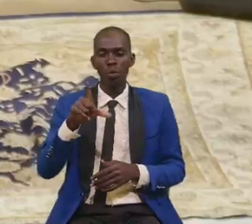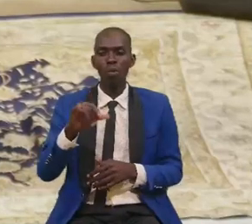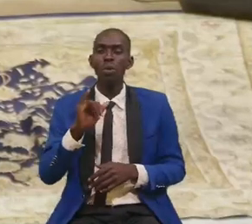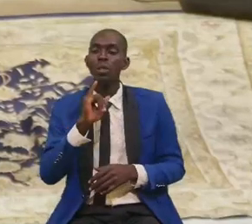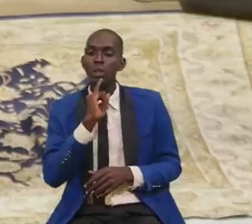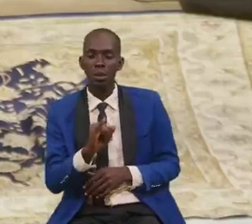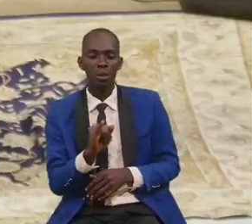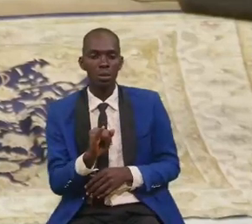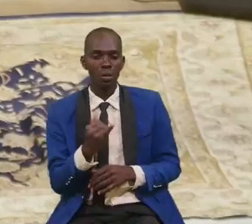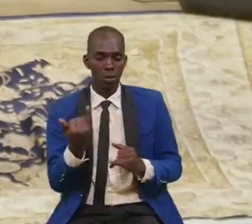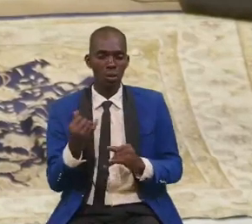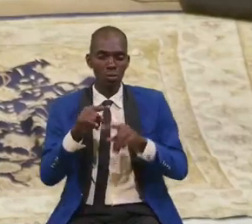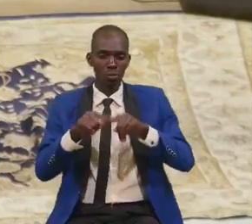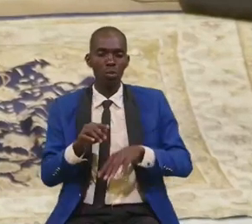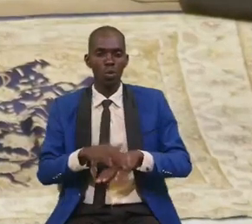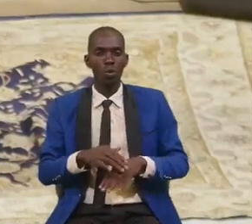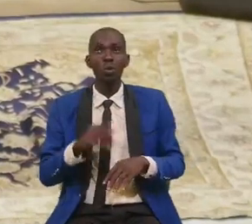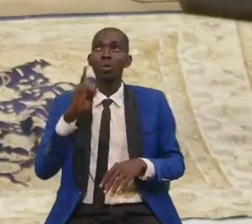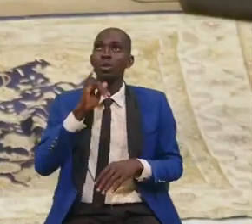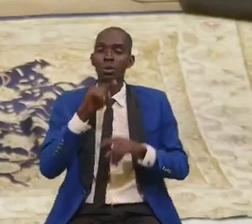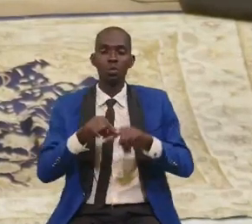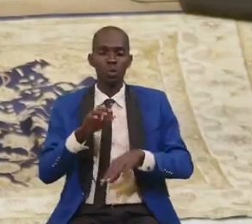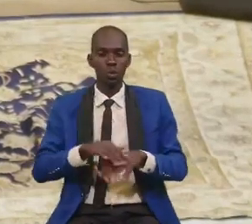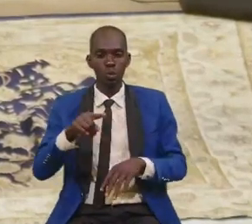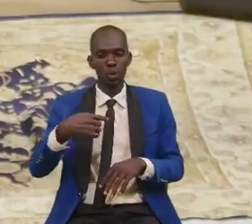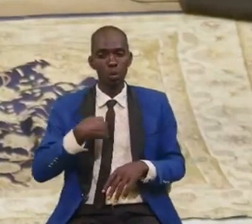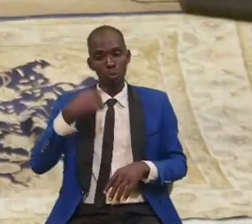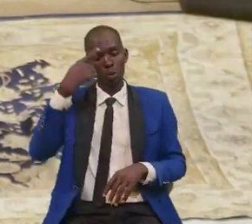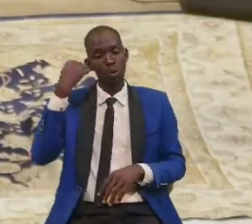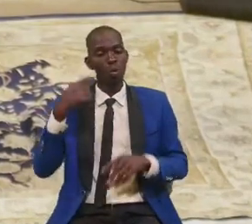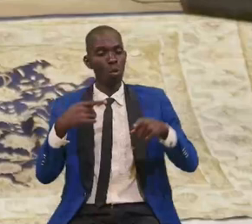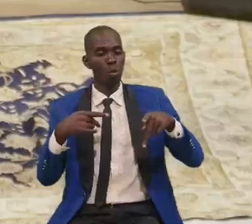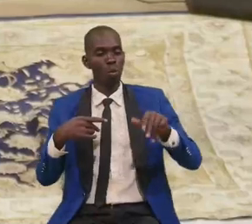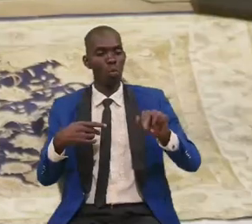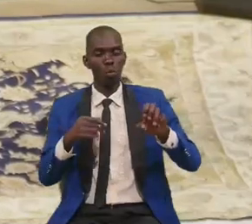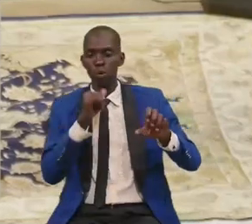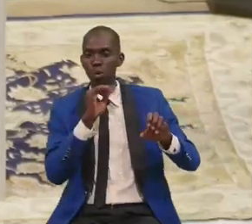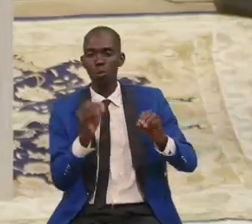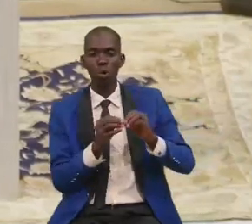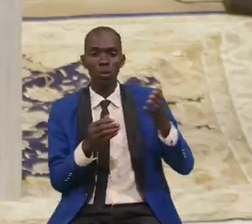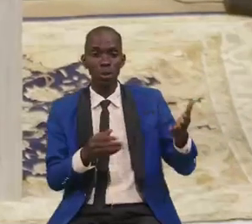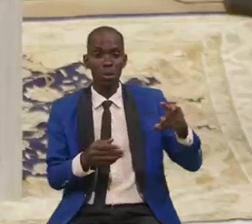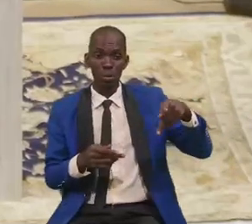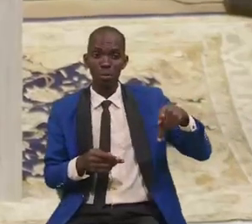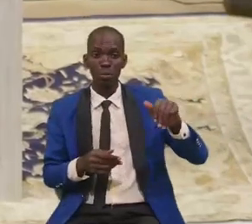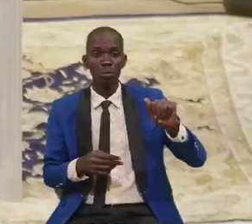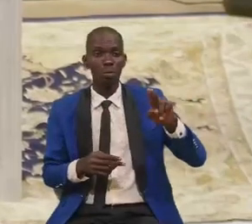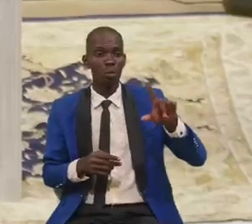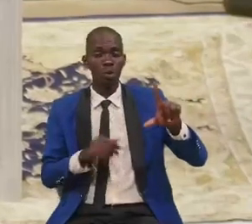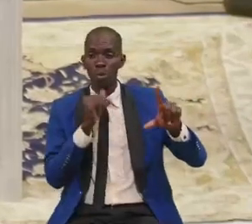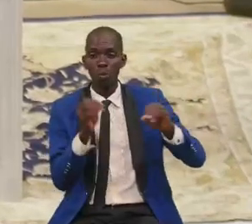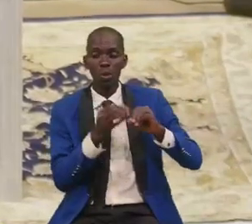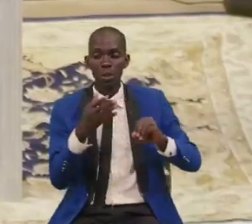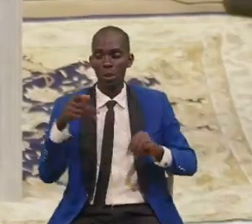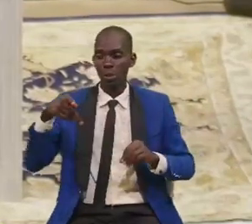es là. Étienne n'est plus là, mais toi tu es là. Pierre, au nom de Jésus, lève-toi et